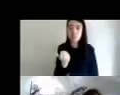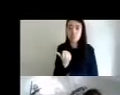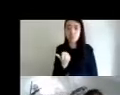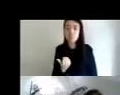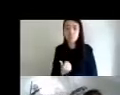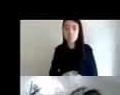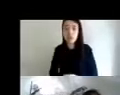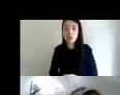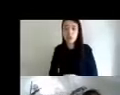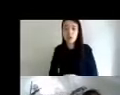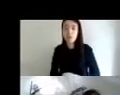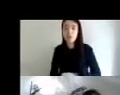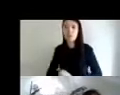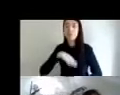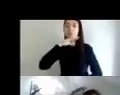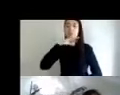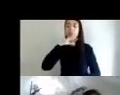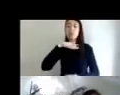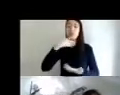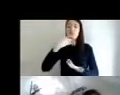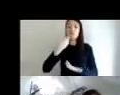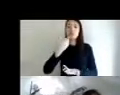一陣間一次過答。